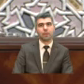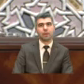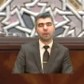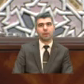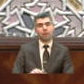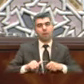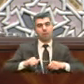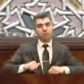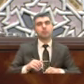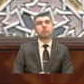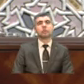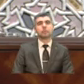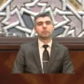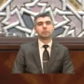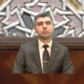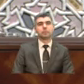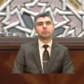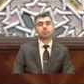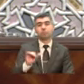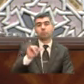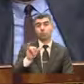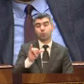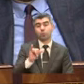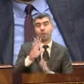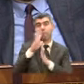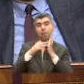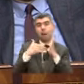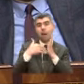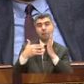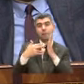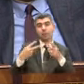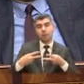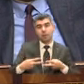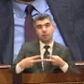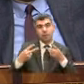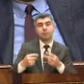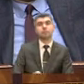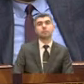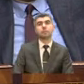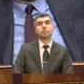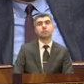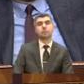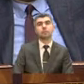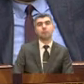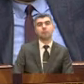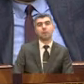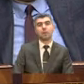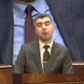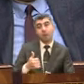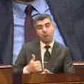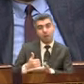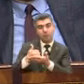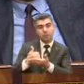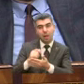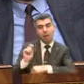سيد الوزير، عن البرامج تزويد العالم المخطط، عن برنامج المندمج لتزويد العالم